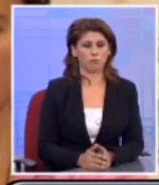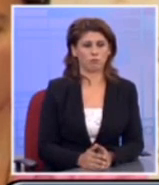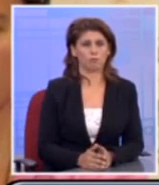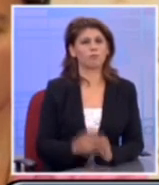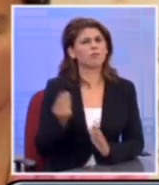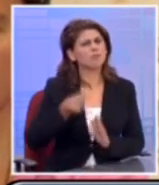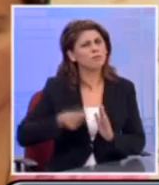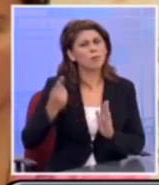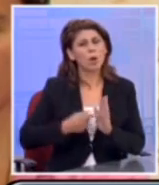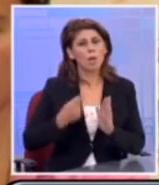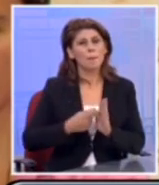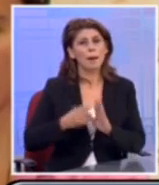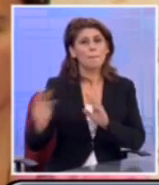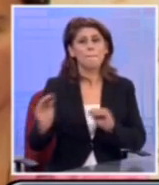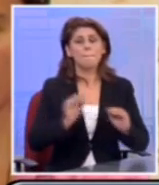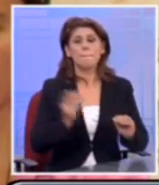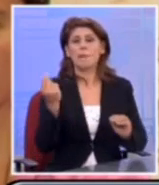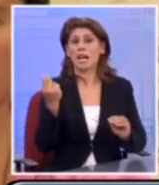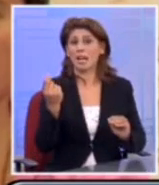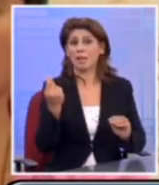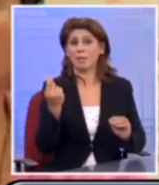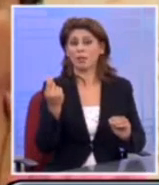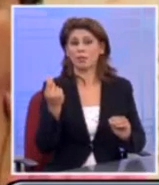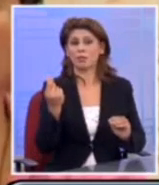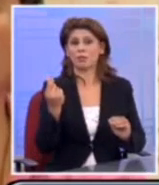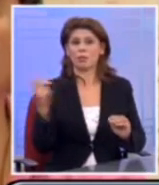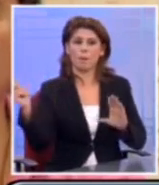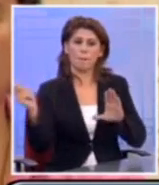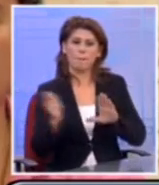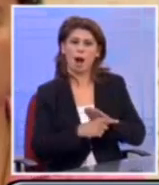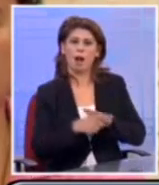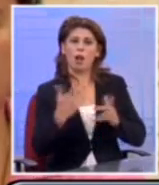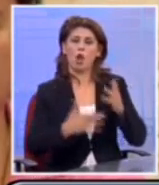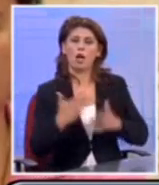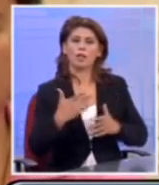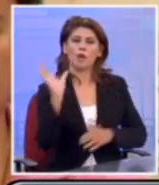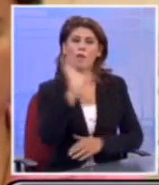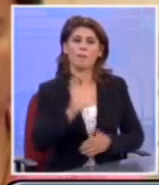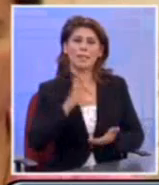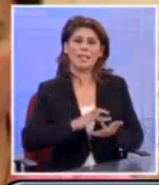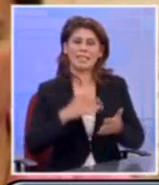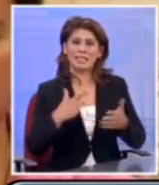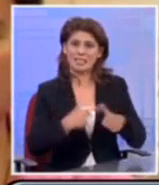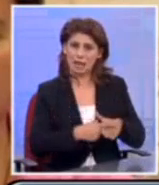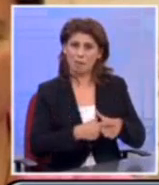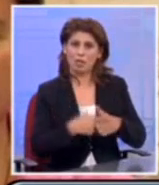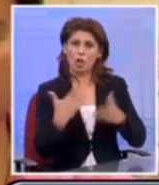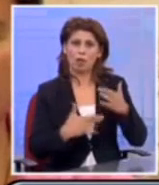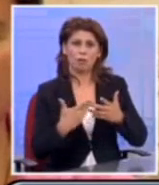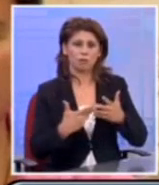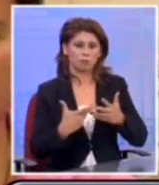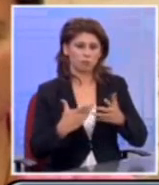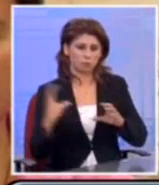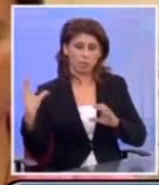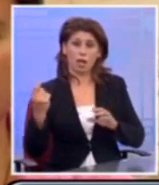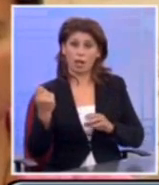μεταφορές που έγιναν, τα χρήματα εμπάστηκαν σε ένα λογαριασμό της Ευρωπαϊκής Κεντρικής Τράπεζας και δεν